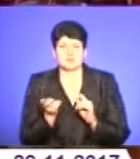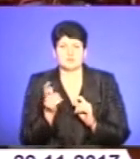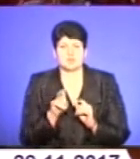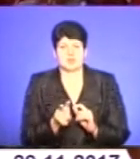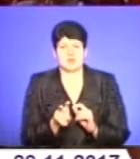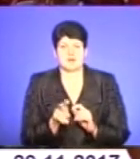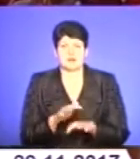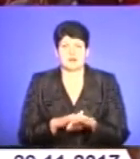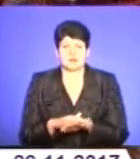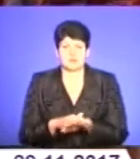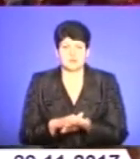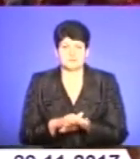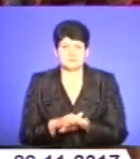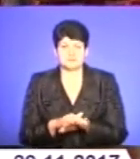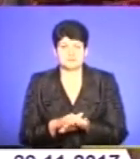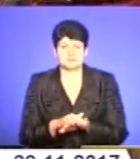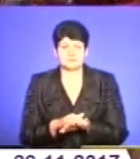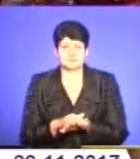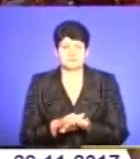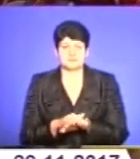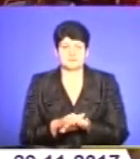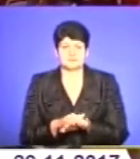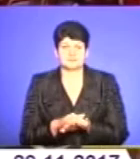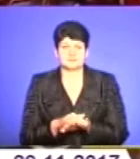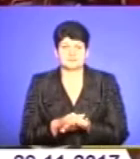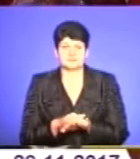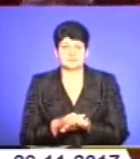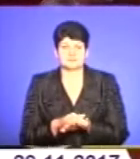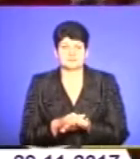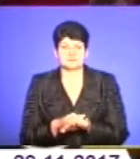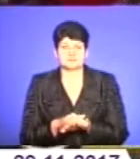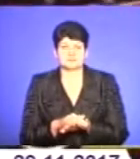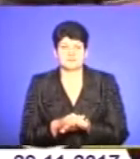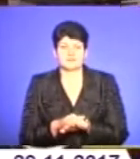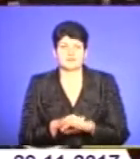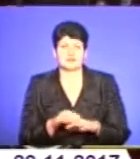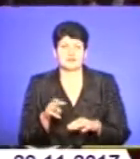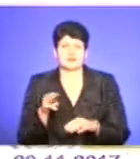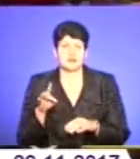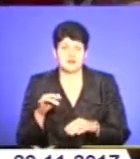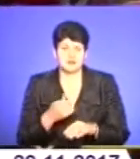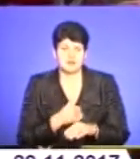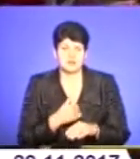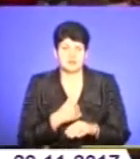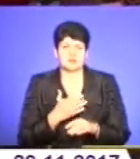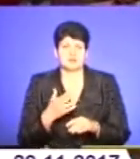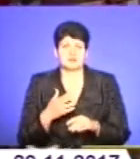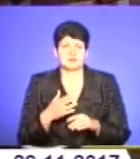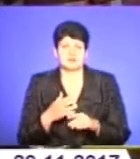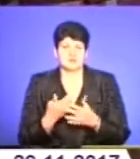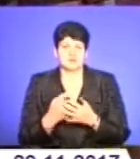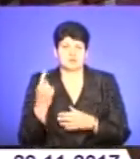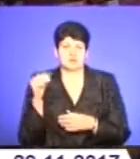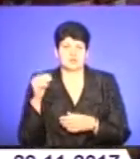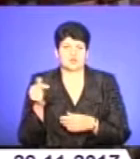Треки, хотвіли. Діти зараз… Поні. Так, поняв. Не знаю,